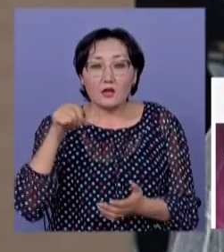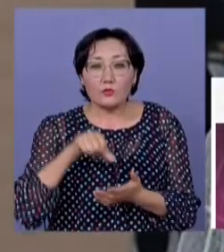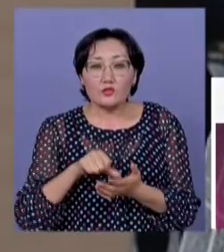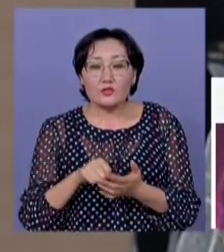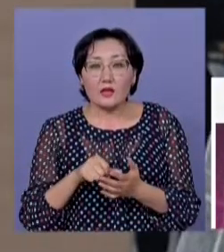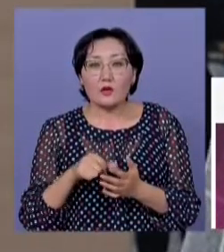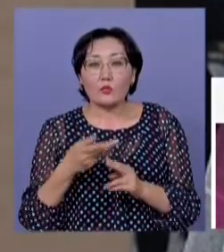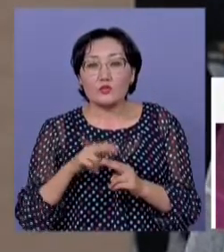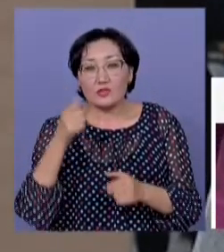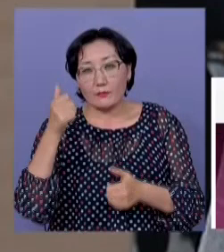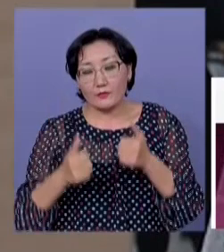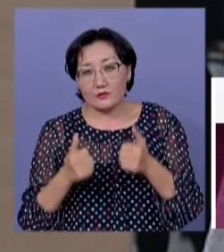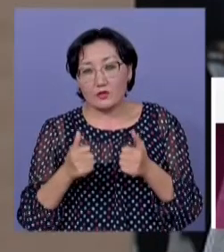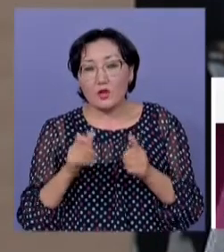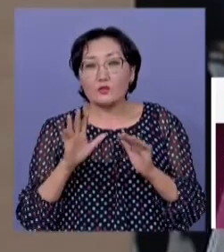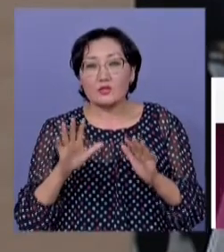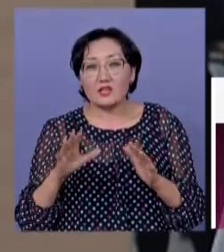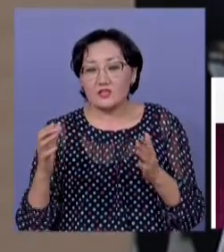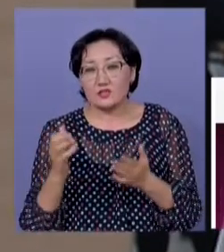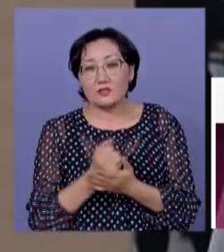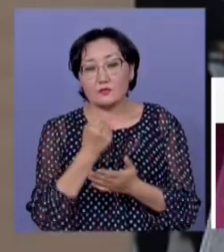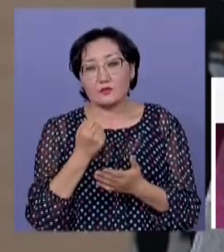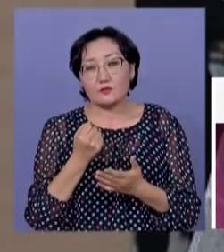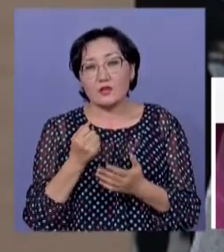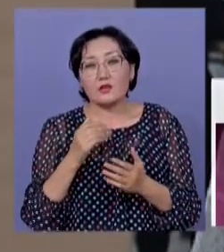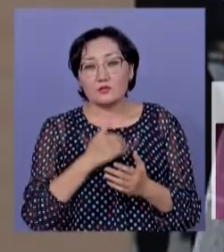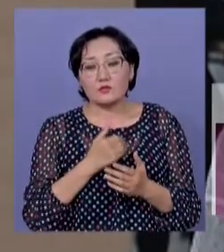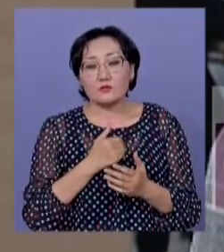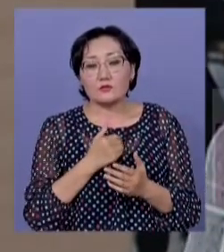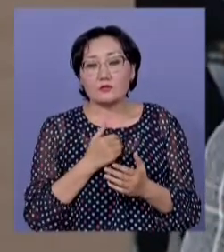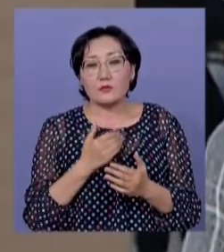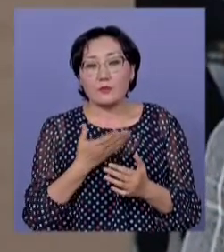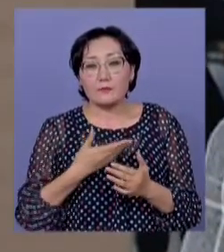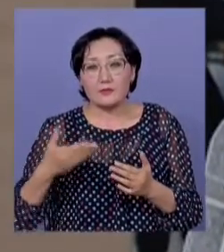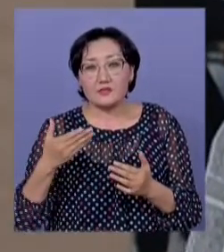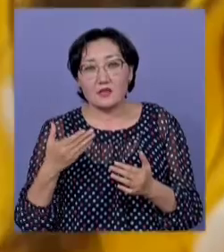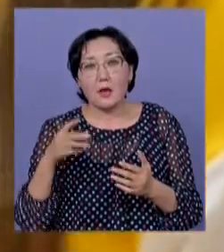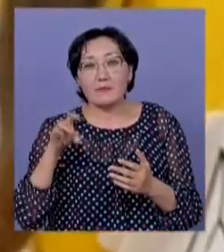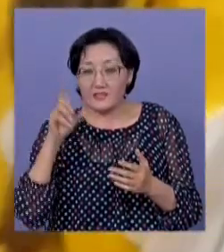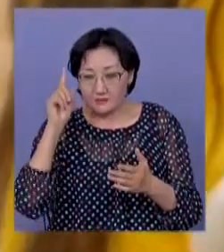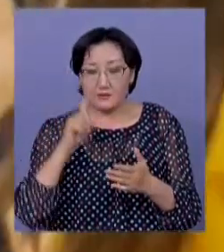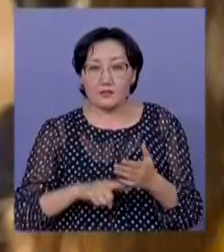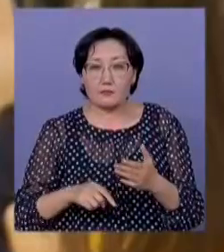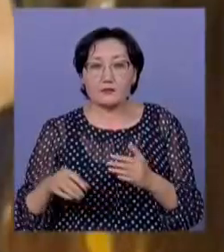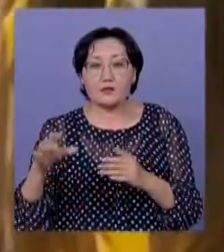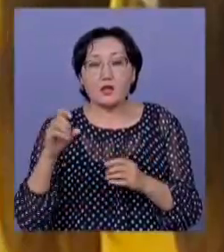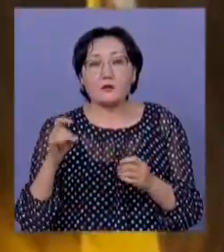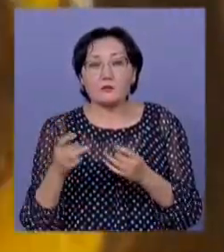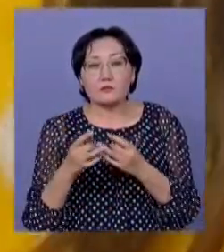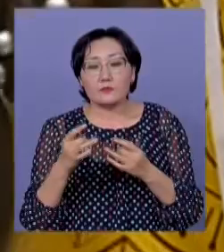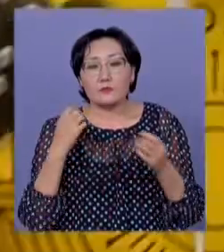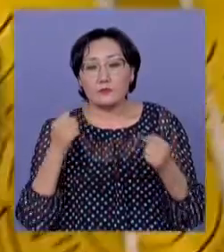2019 байқауында тек қана жеңіспен келуді тілейміз. Біз мирасқа сенеміз. Еліміздің мәдениет және